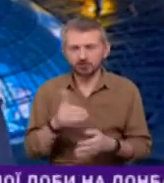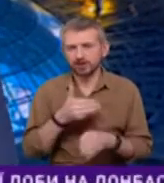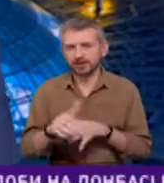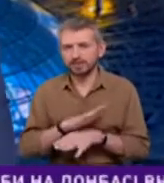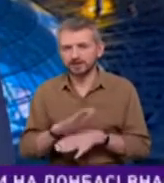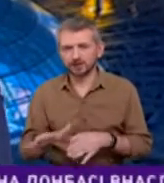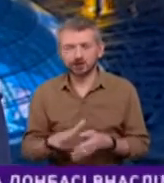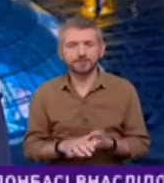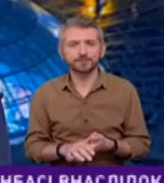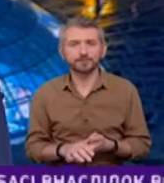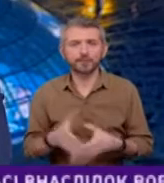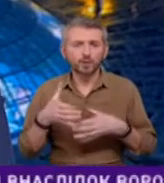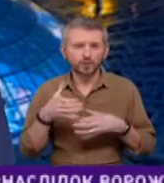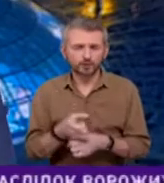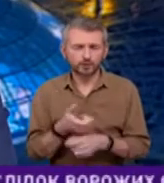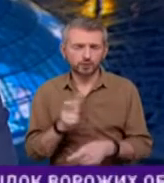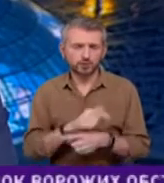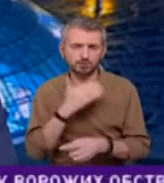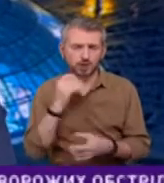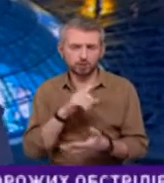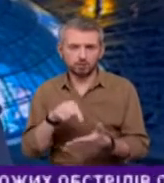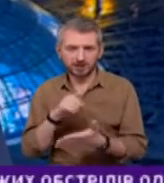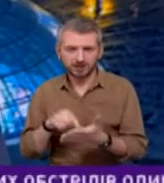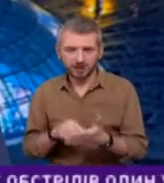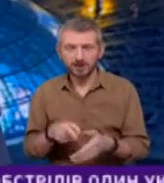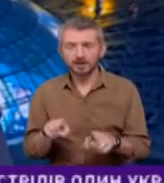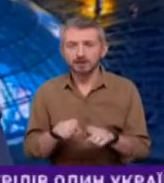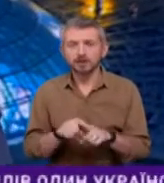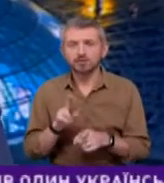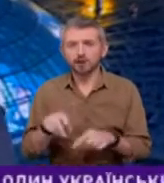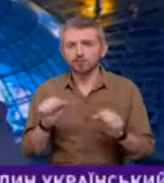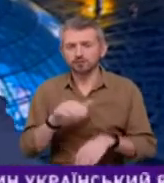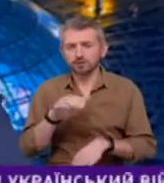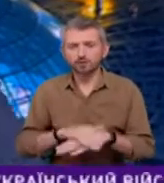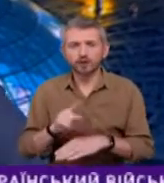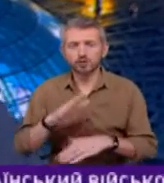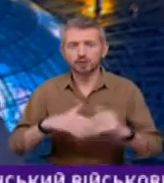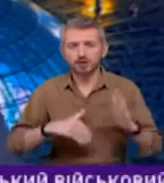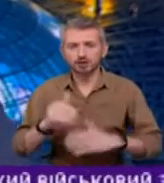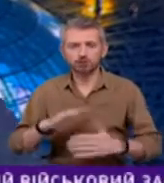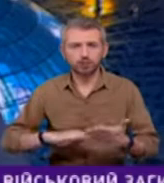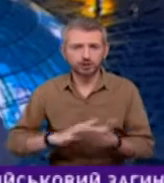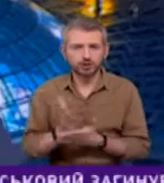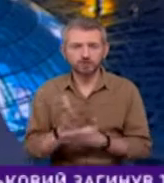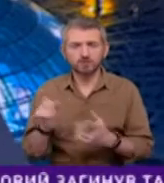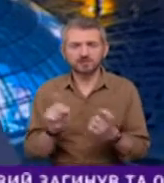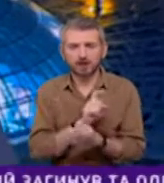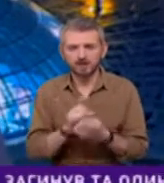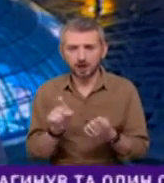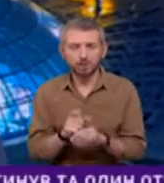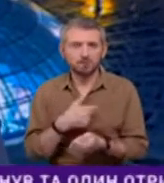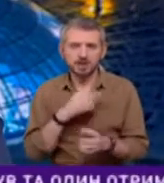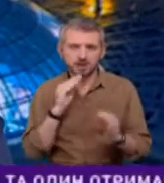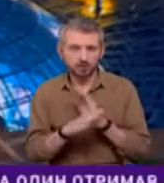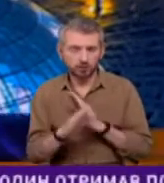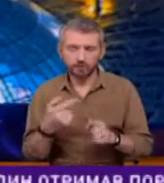пізніше. Одним словом, дуже багато питань, так само, як ми можемо з вами констатувати, що практично політичним скандалом, ми не